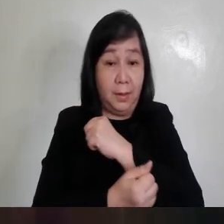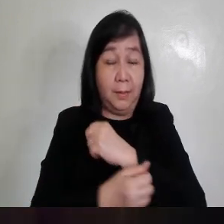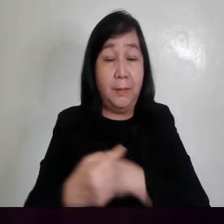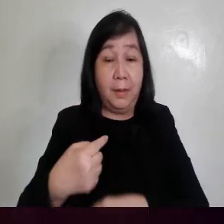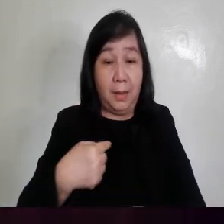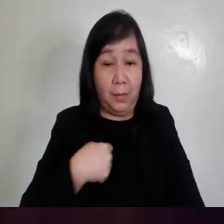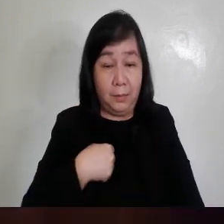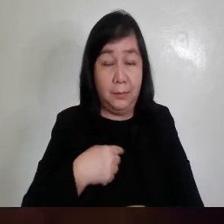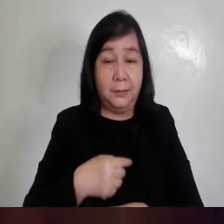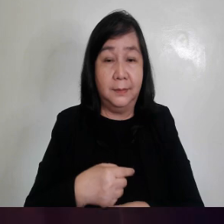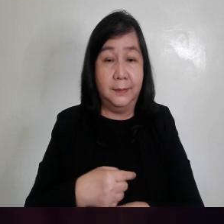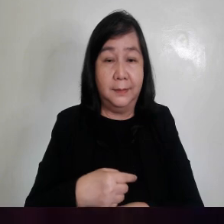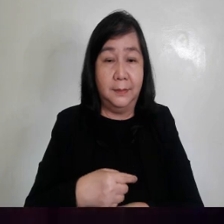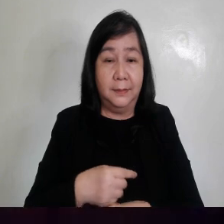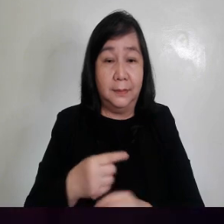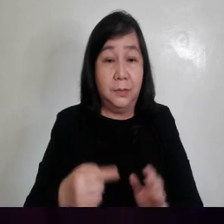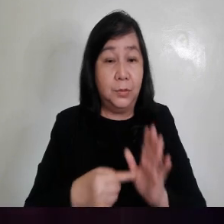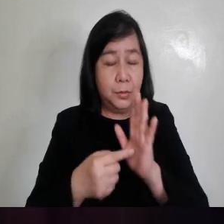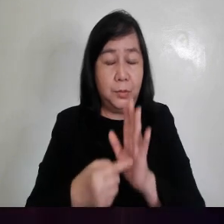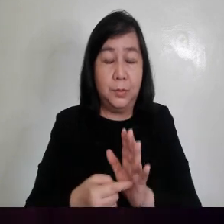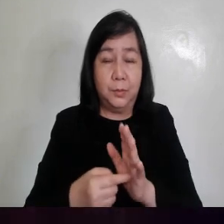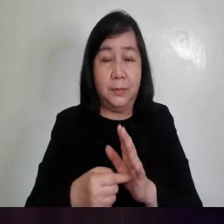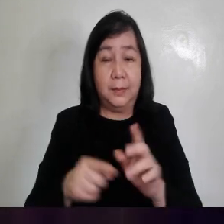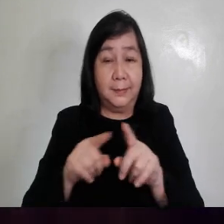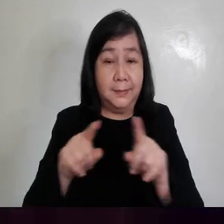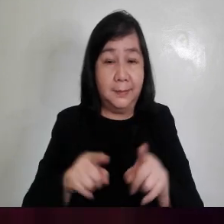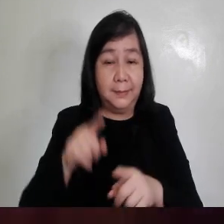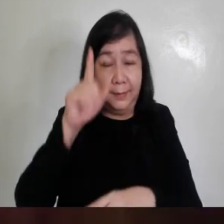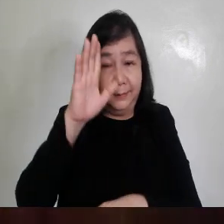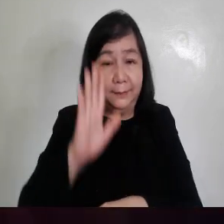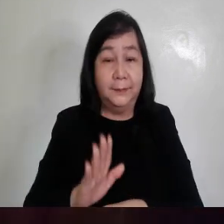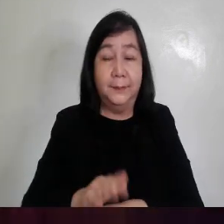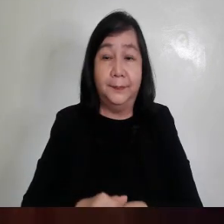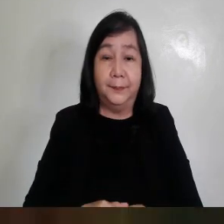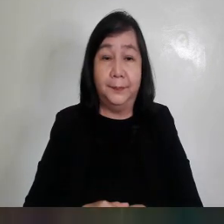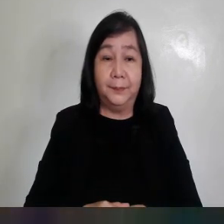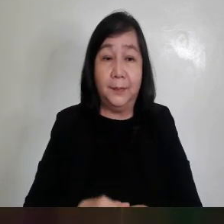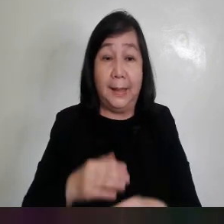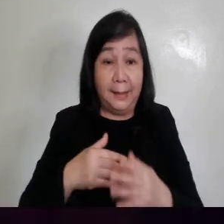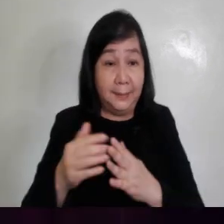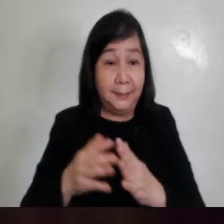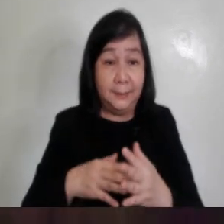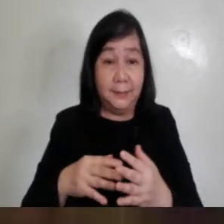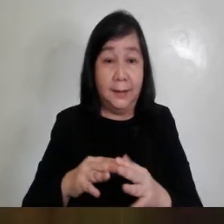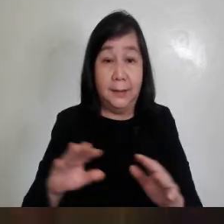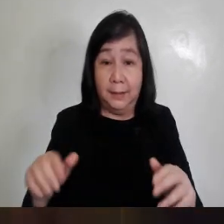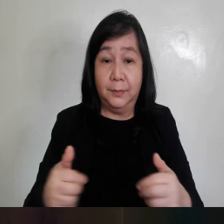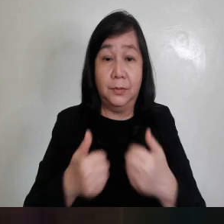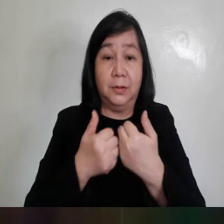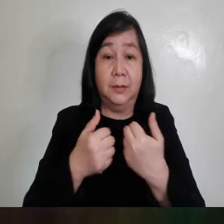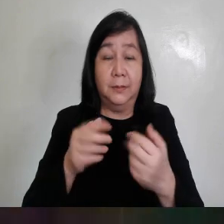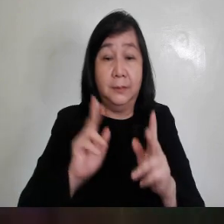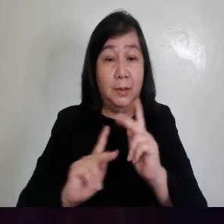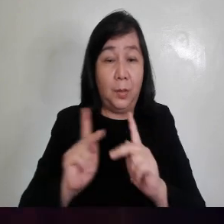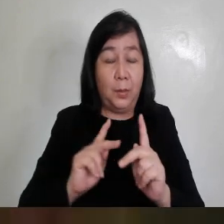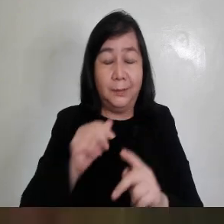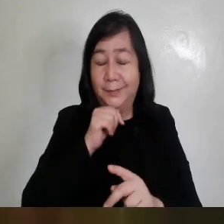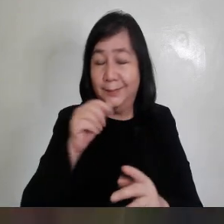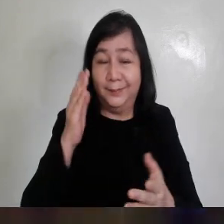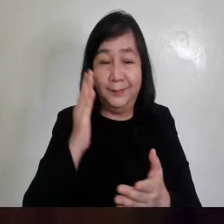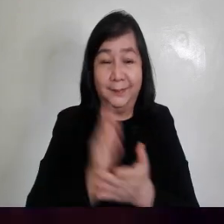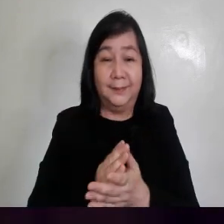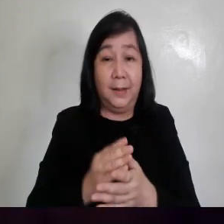nga, na nagpapakita ng kanyang pagka-Diyos. Kahit hinamon siya ng mga tao, hindi